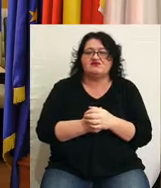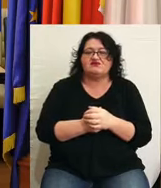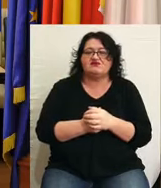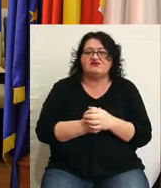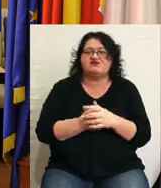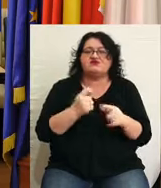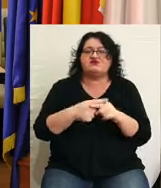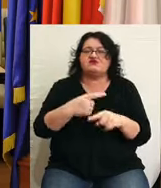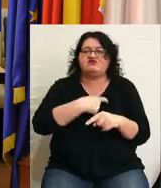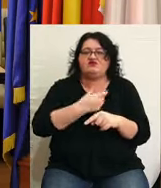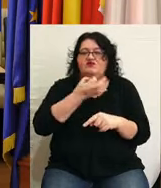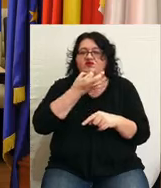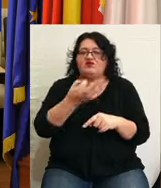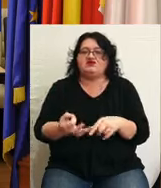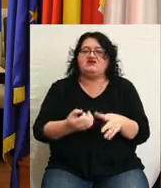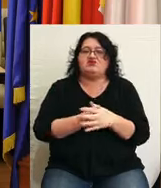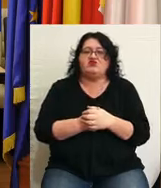Și pot să spun